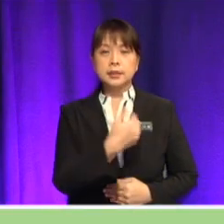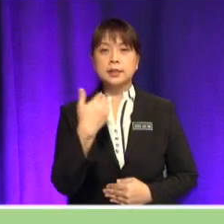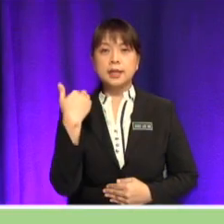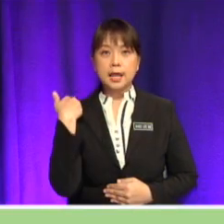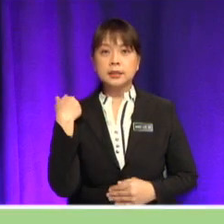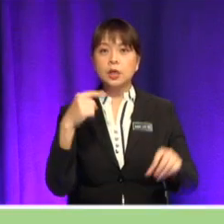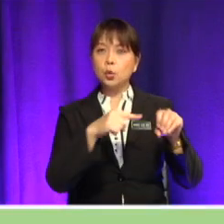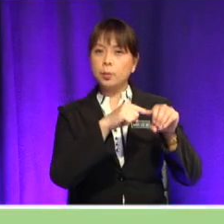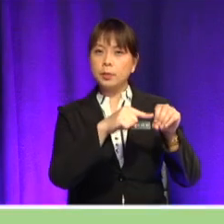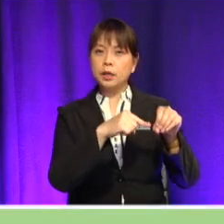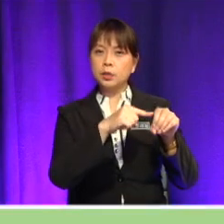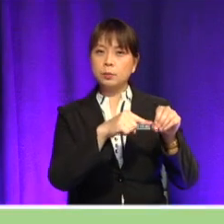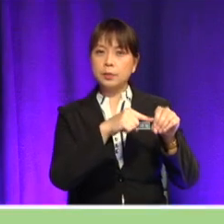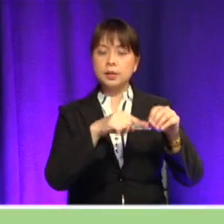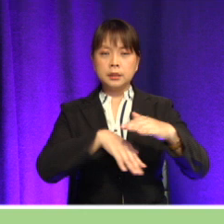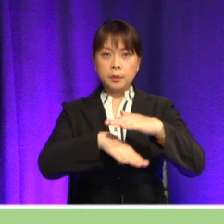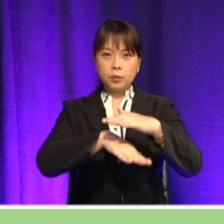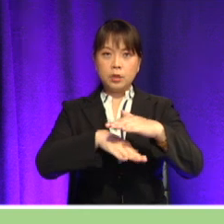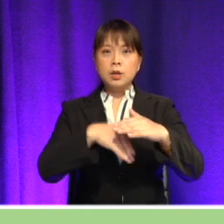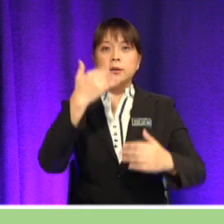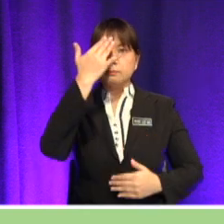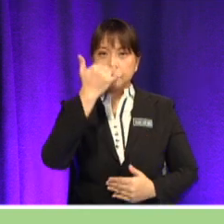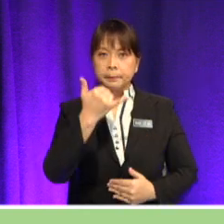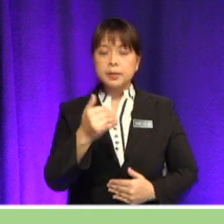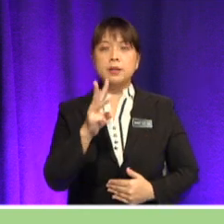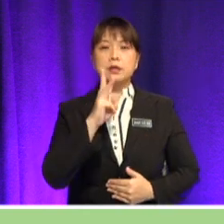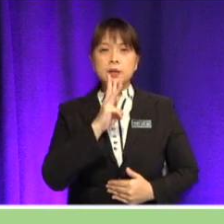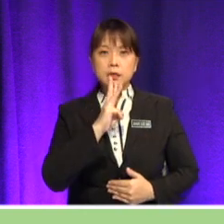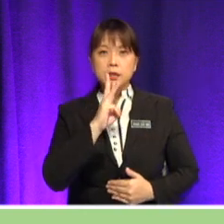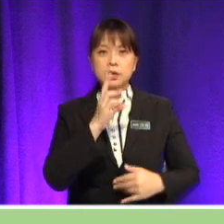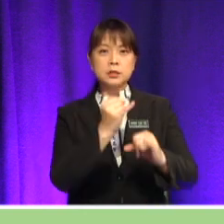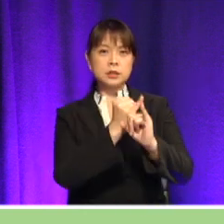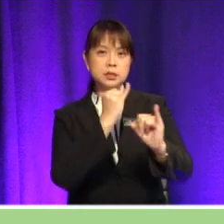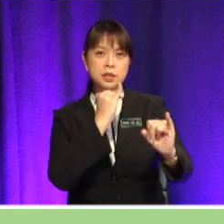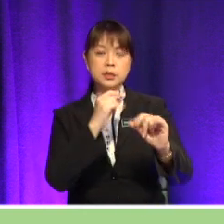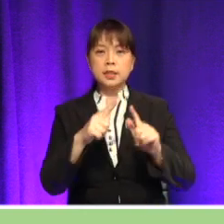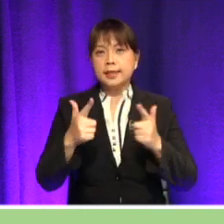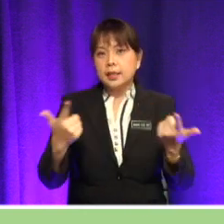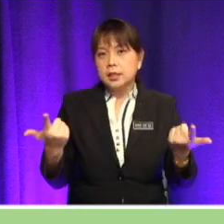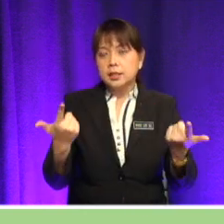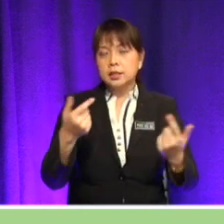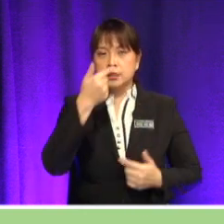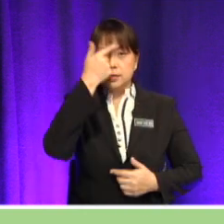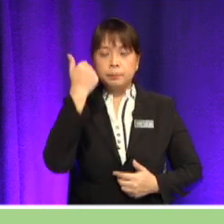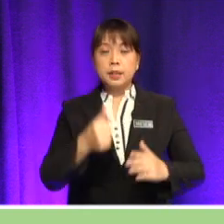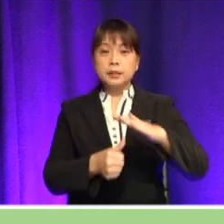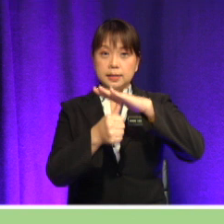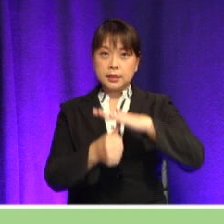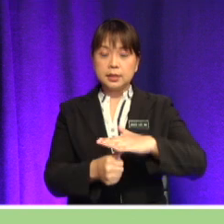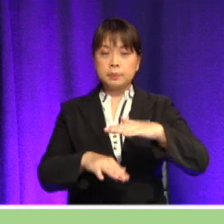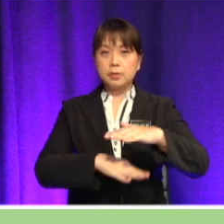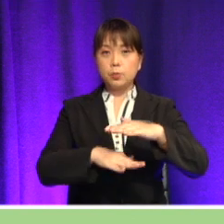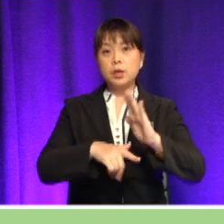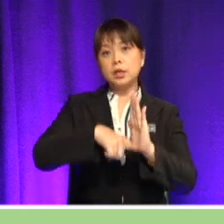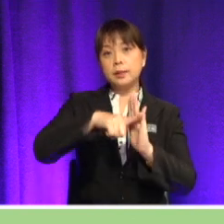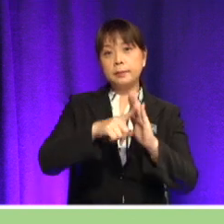lubang-lubang-lubang di bawahnya oke Kenapa itu dia punya jarak tekanan di bawah lebih tinggi di sebabkan